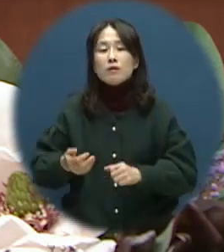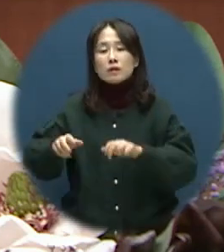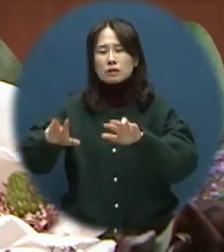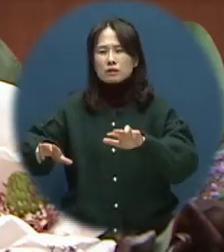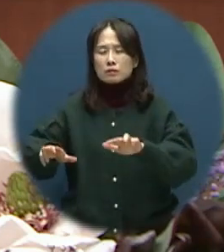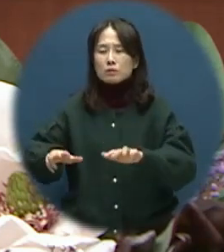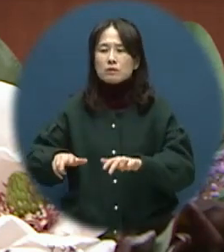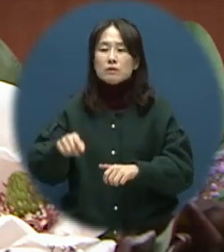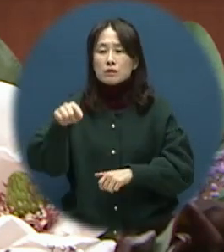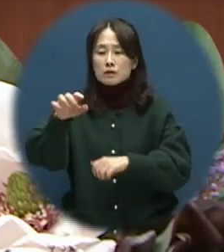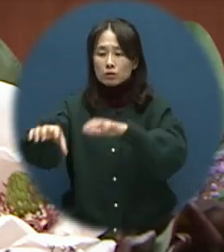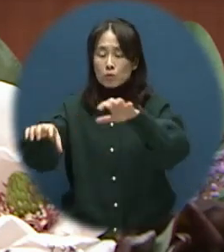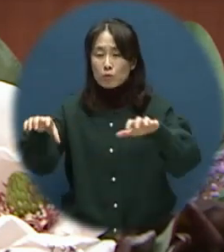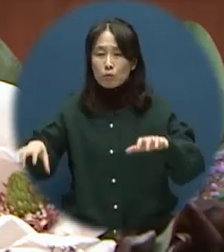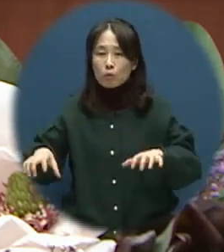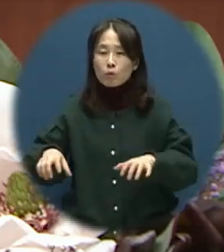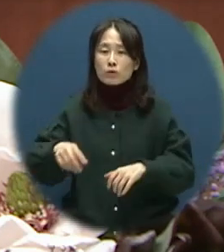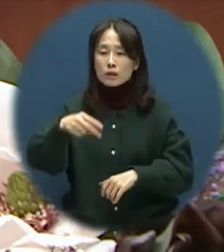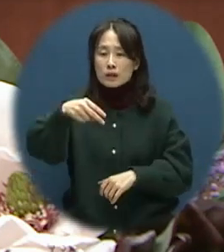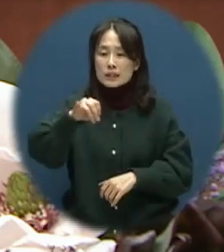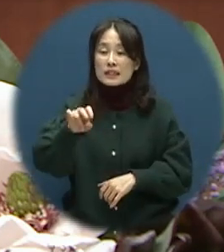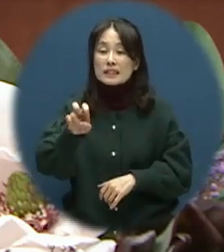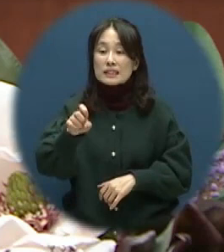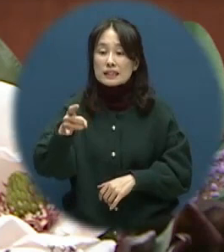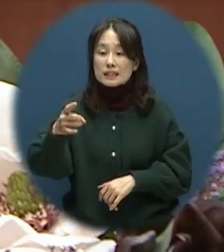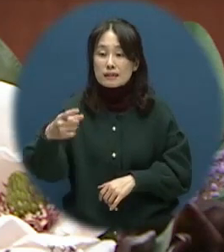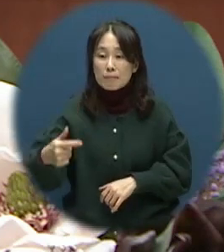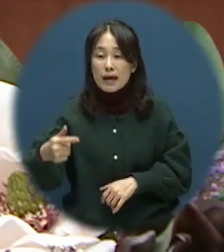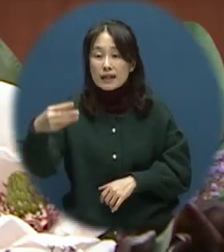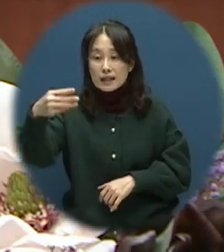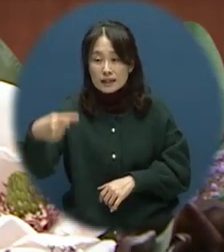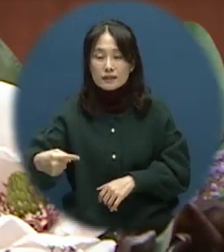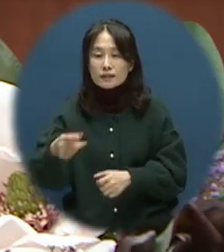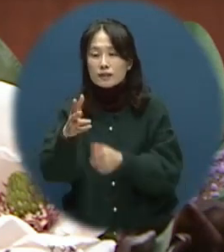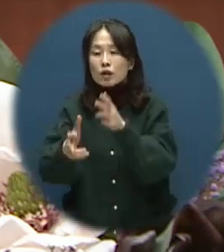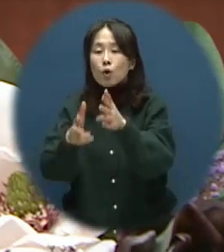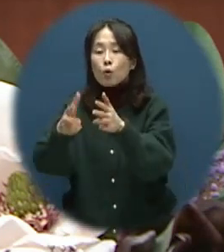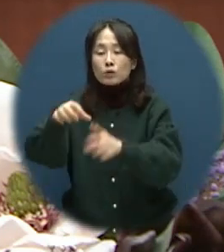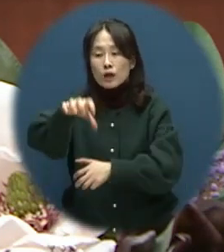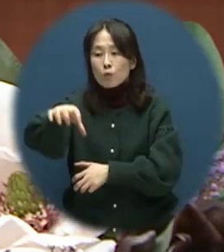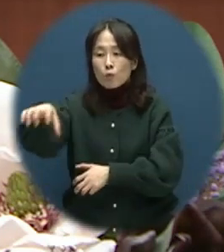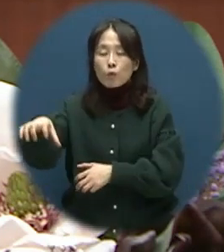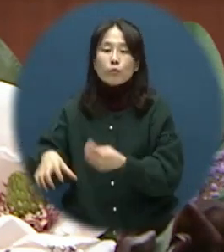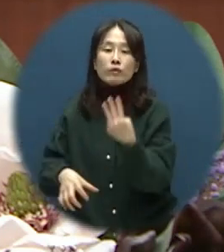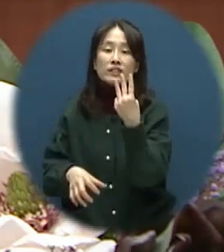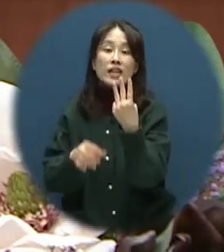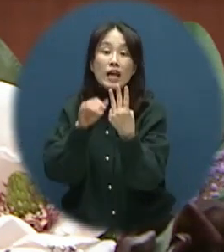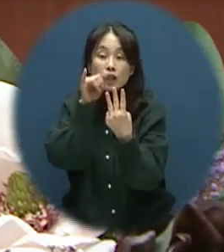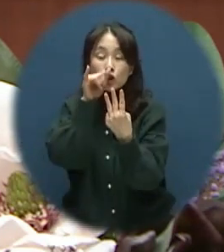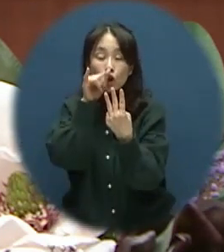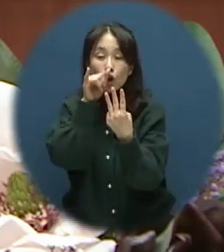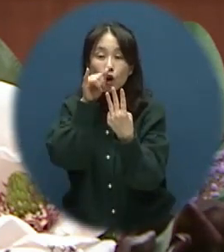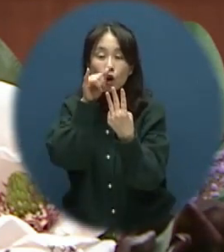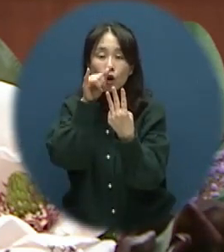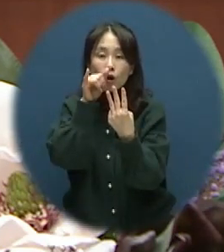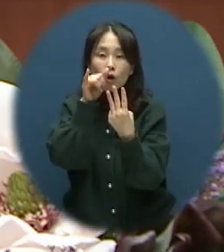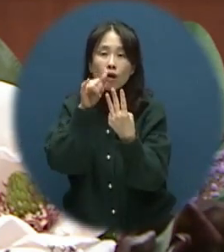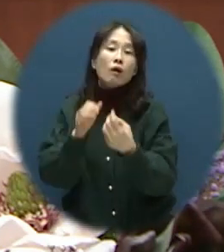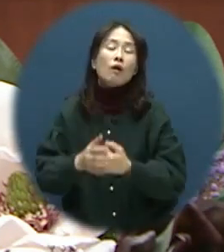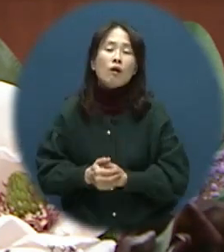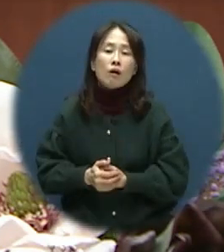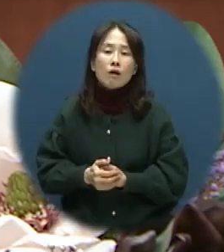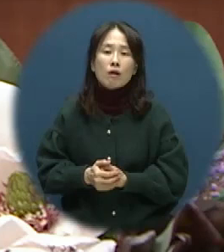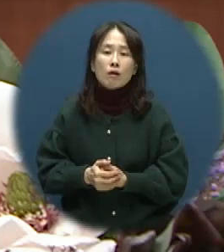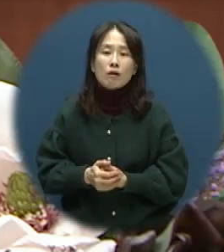있잖아요. 양해, 그다음에 시멘트, 그다음에 그 시멘트가 있는데요. 양해가 우리가